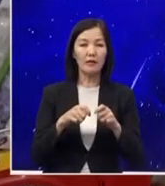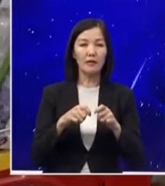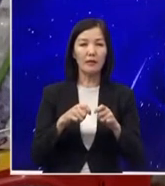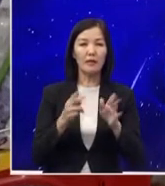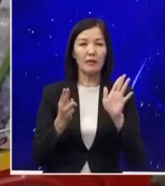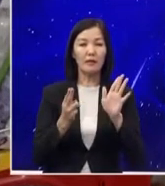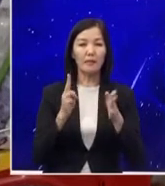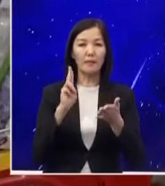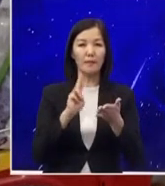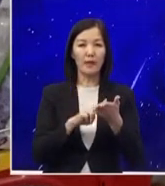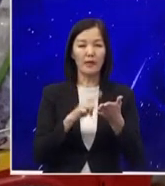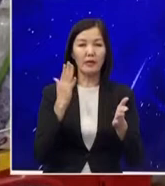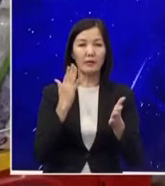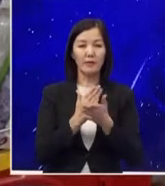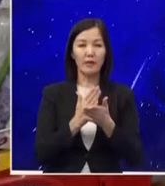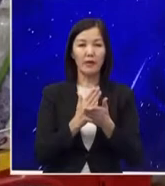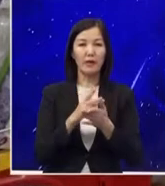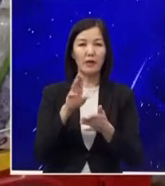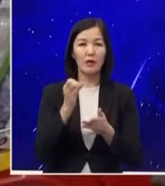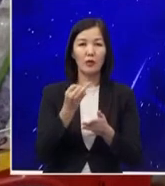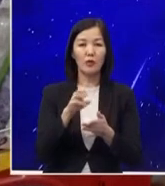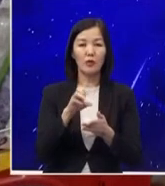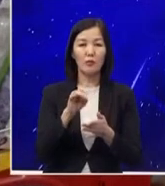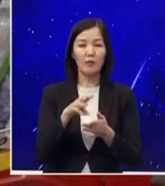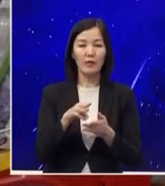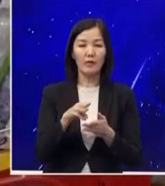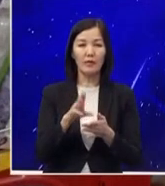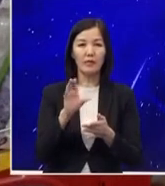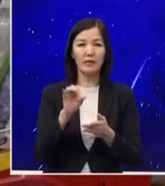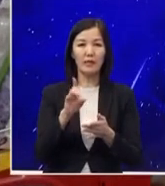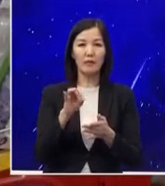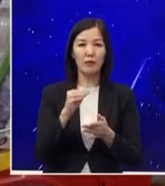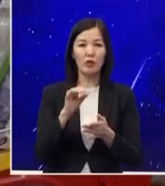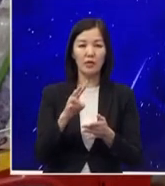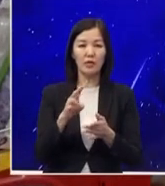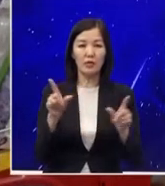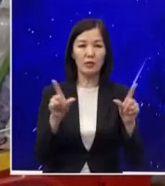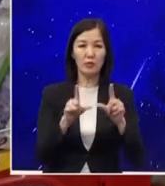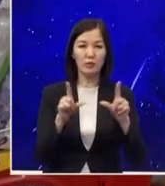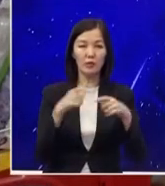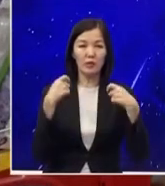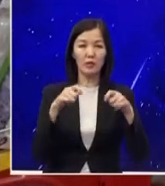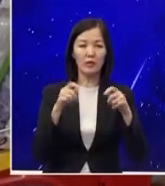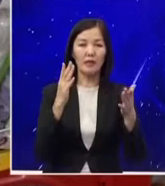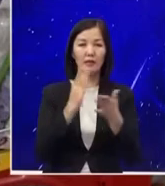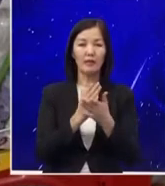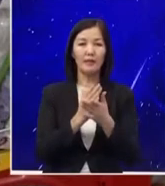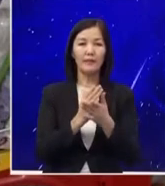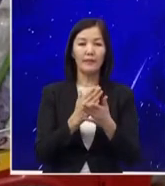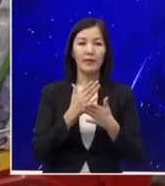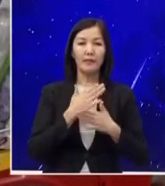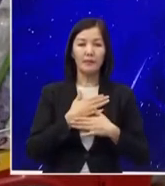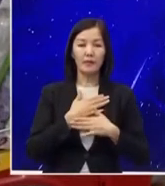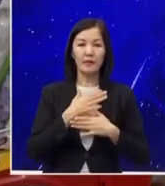мына супермаркет Тоймарт және Сабыржан деген супермаркеттерде сатылады. Біз енді